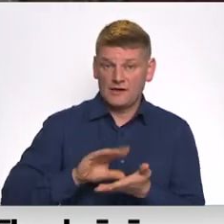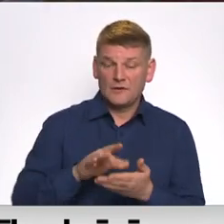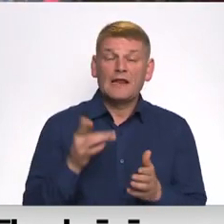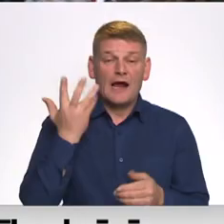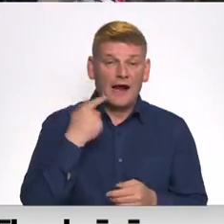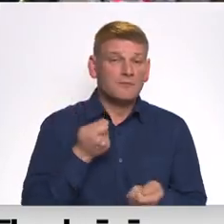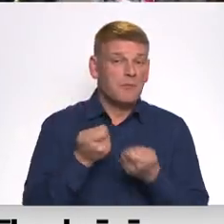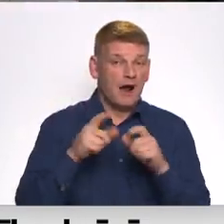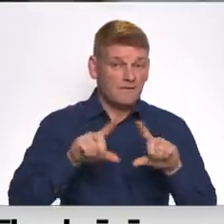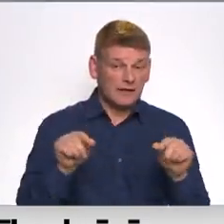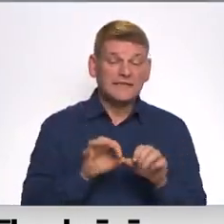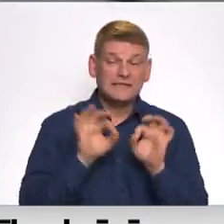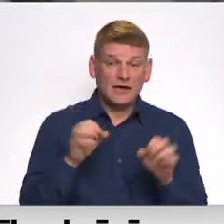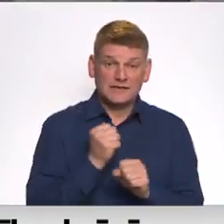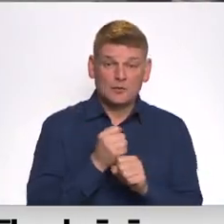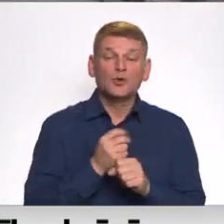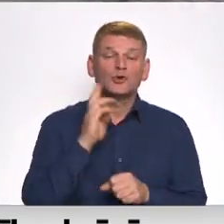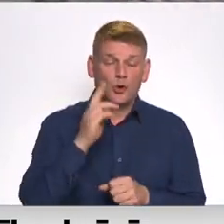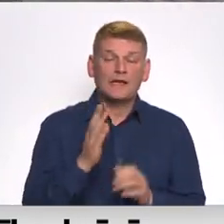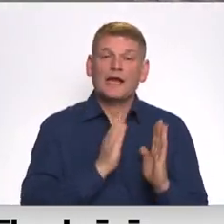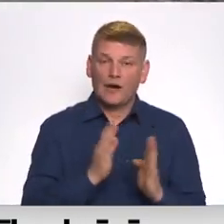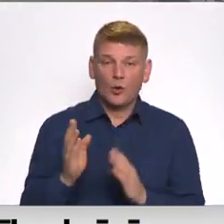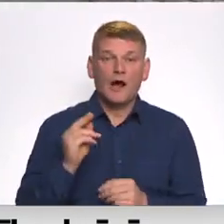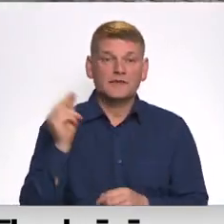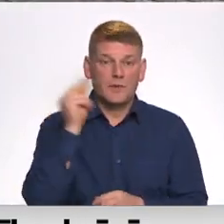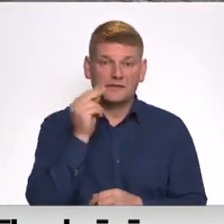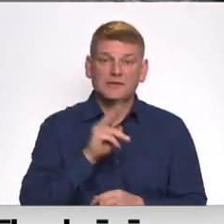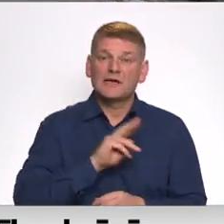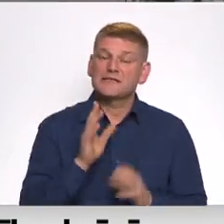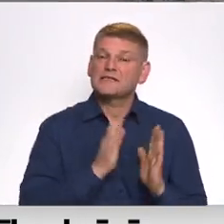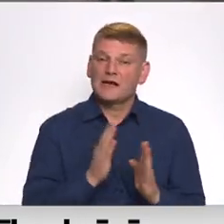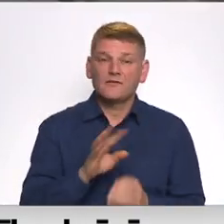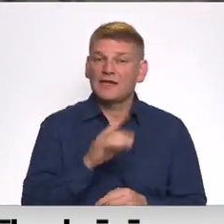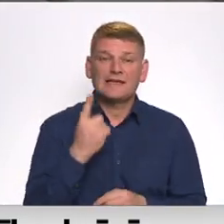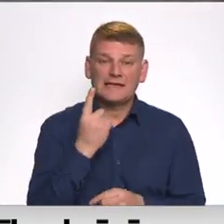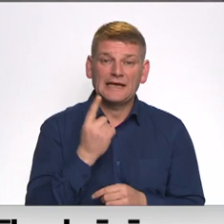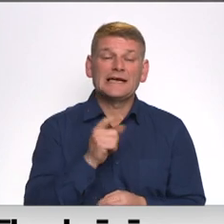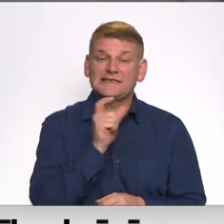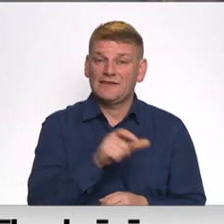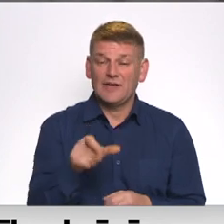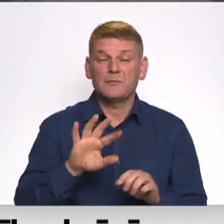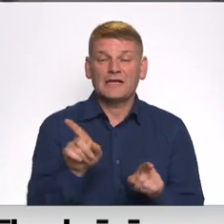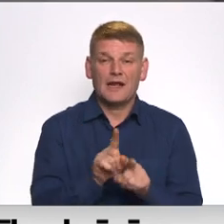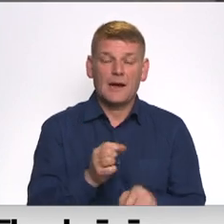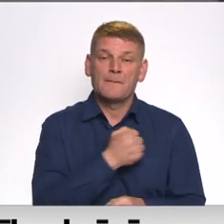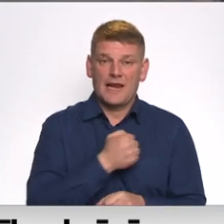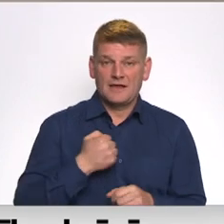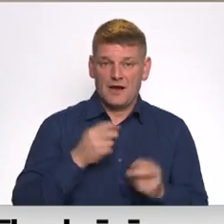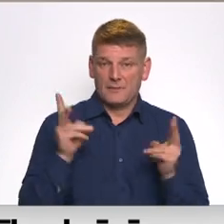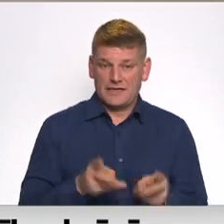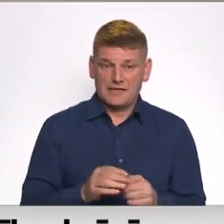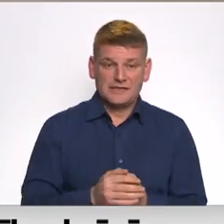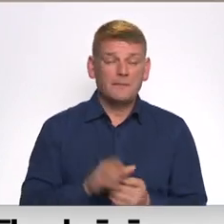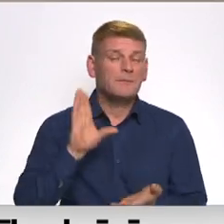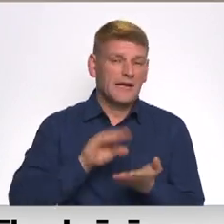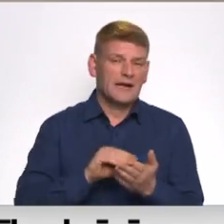pārvalde sāks darbu, sola arī regulāras mācības, kas sagatavotu nevien civilām, bet arī militārām krīzēm.